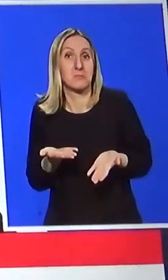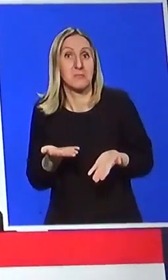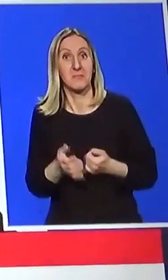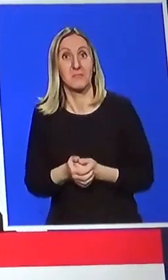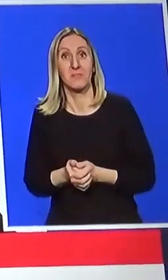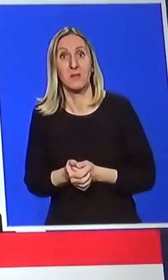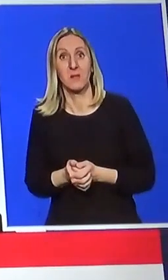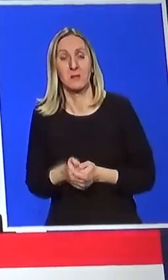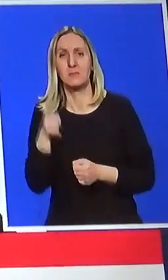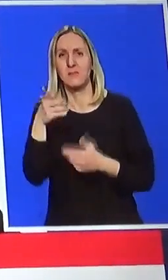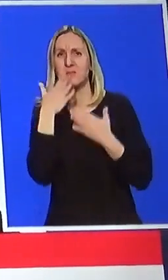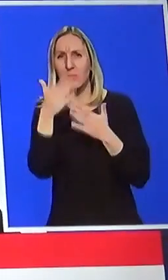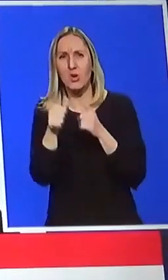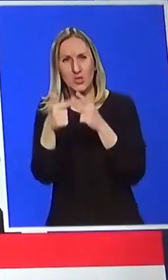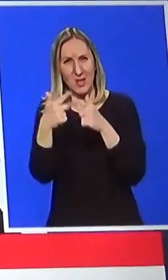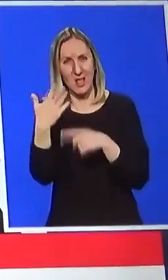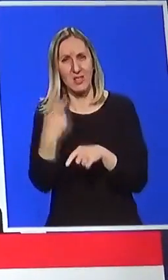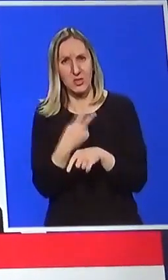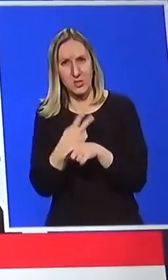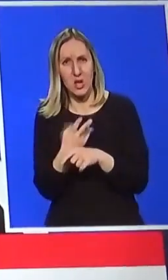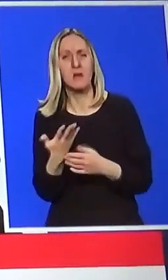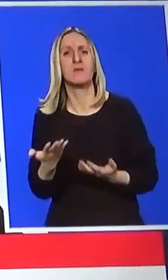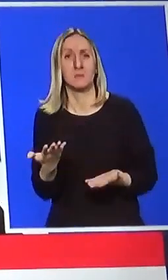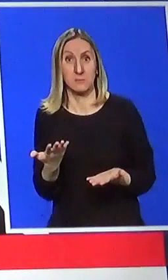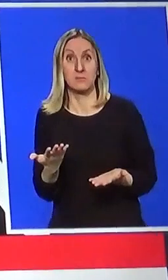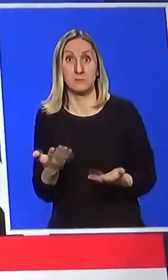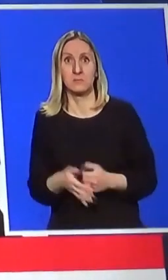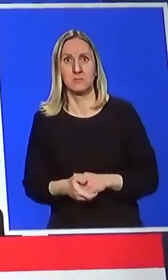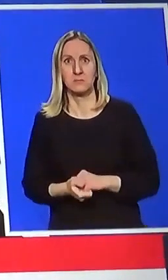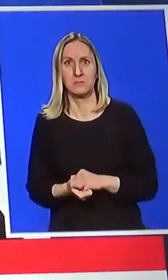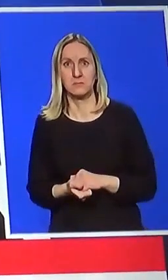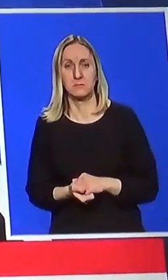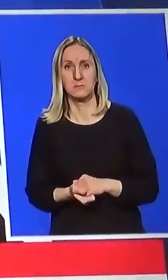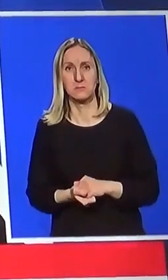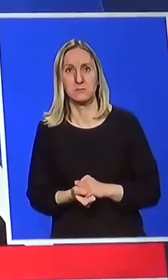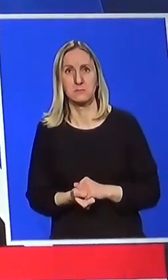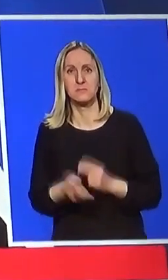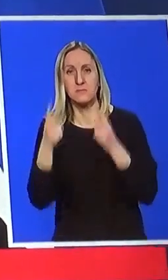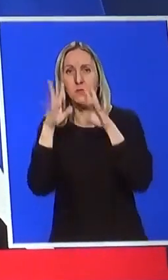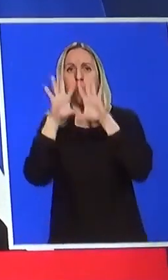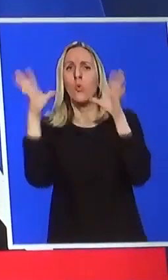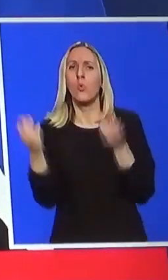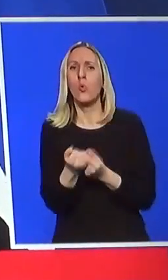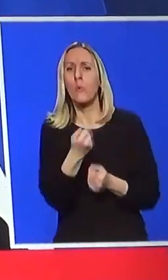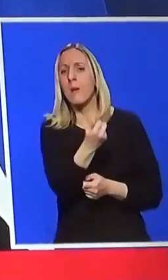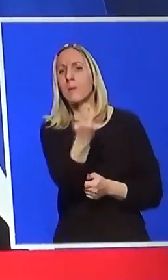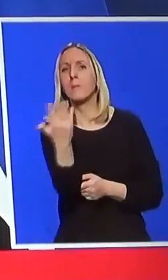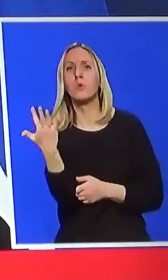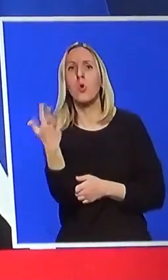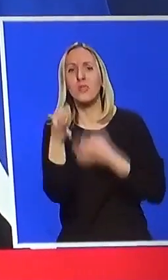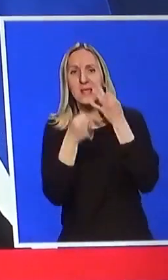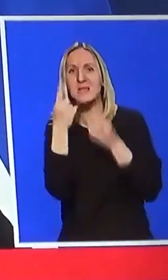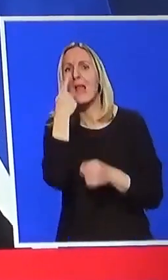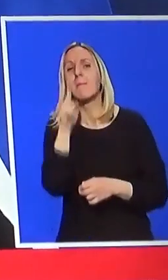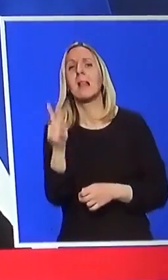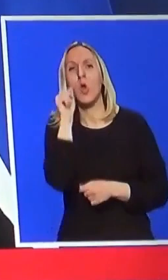vi pročitali pokazatelje, vidite da je ukupan broj testiranih na milion stanovnika.